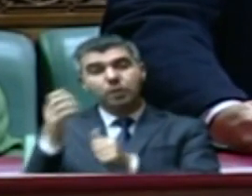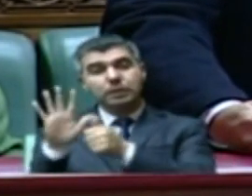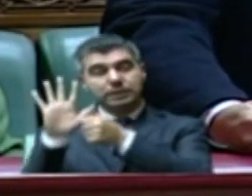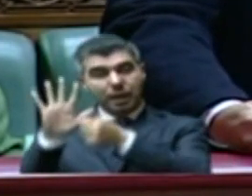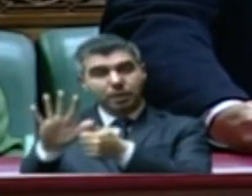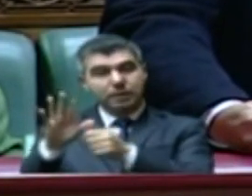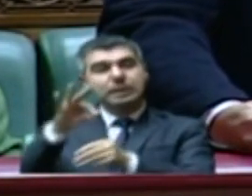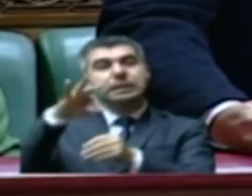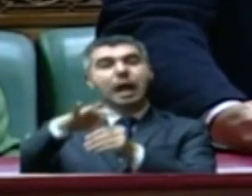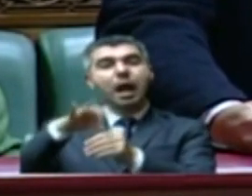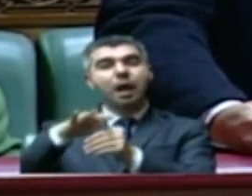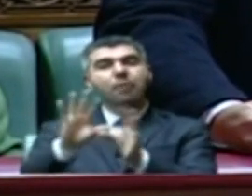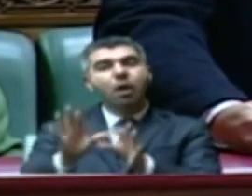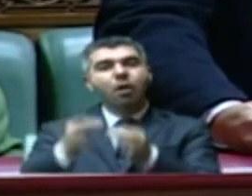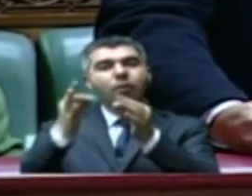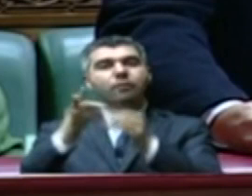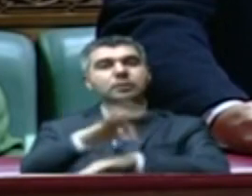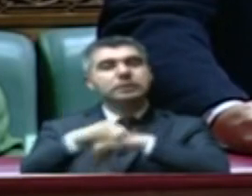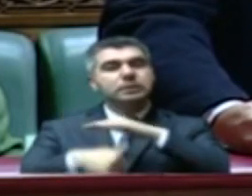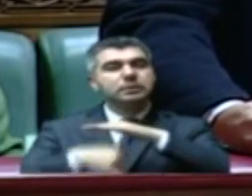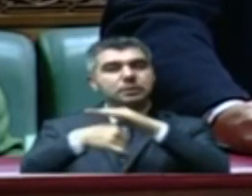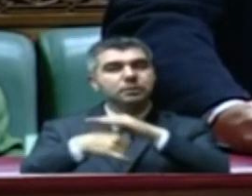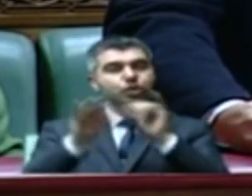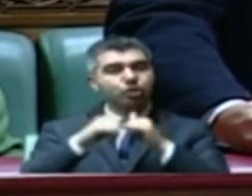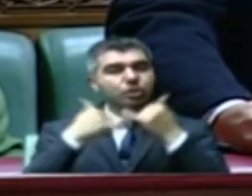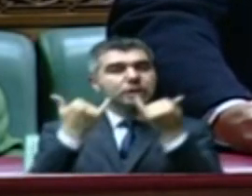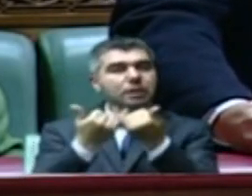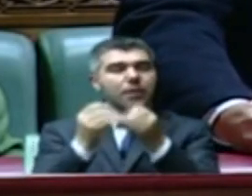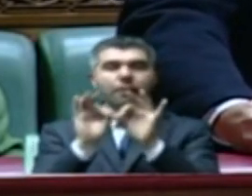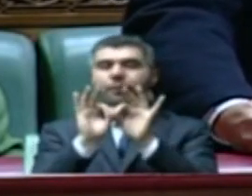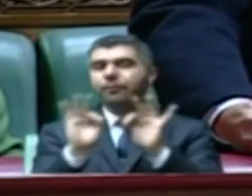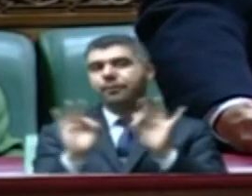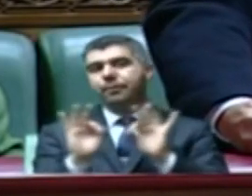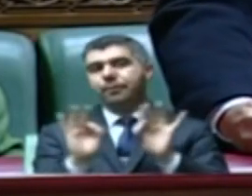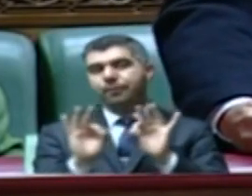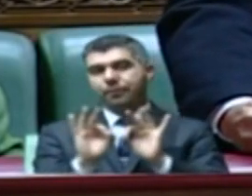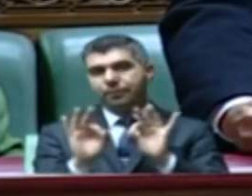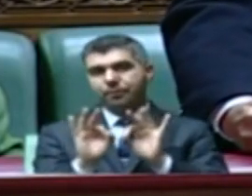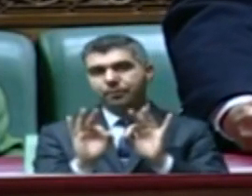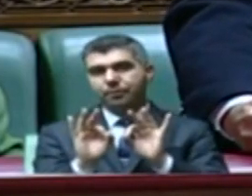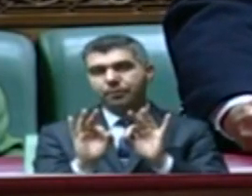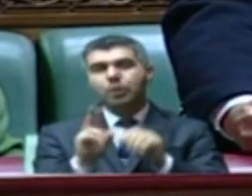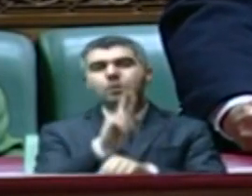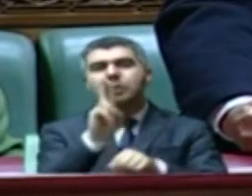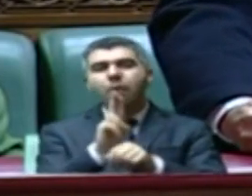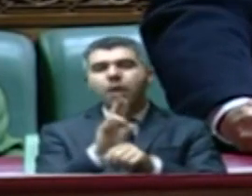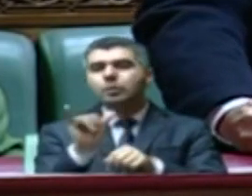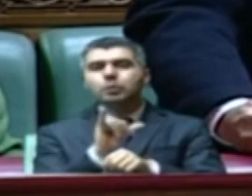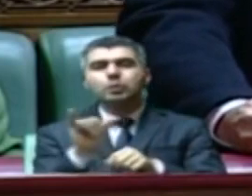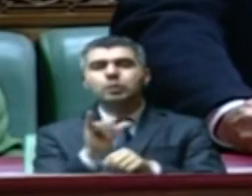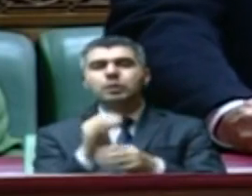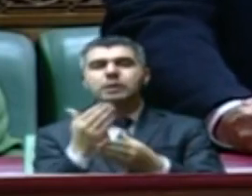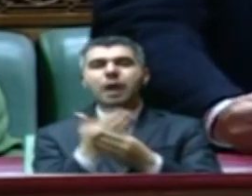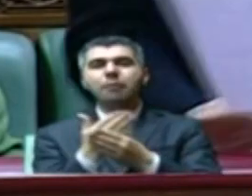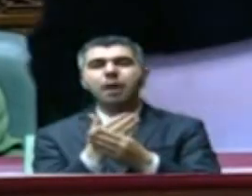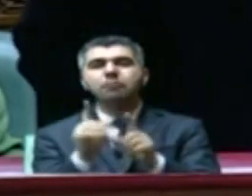نتائج انتخاب هذا المجلس لم يعقد أي اجتماع لهذا. نسألكم السيد الوزير عن دوائر تجميد